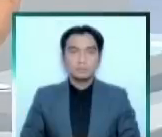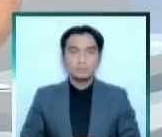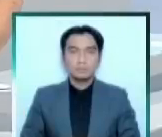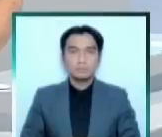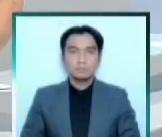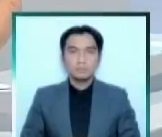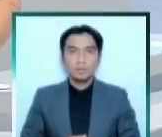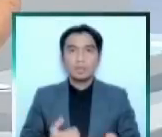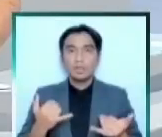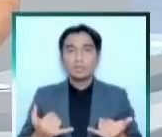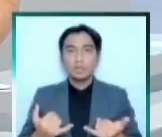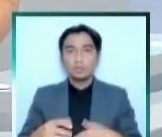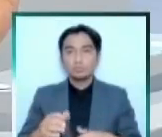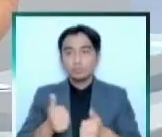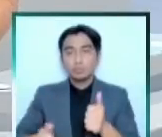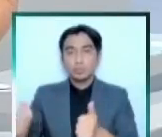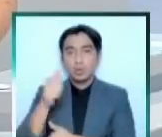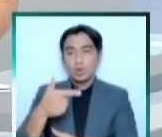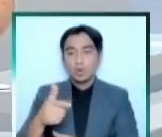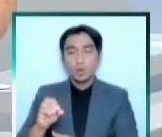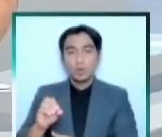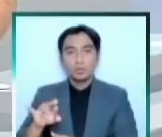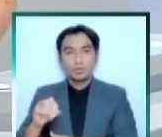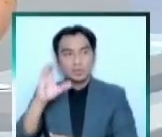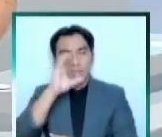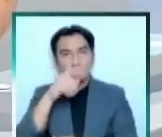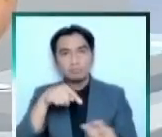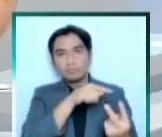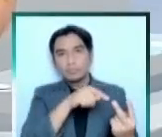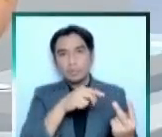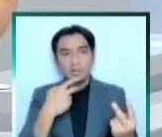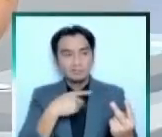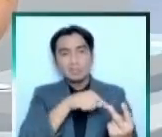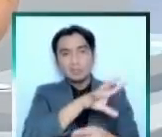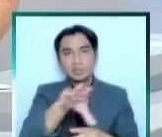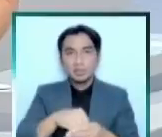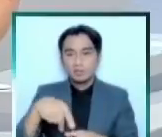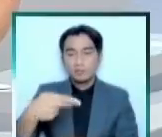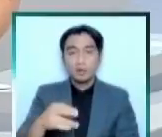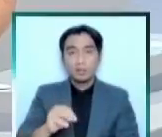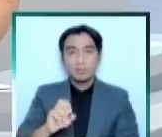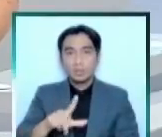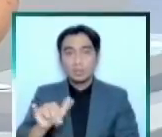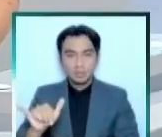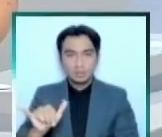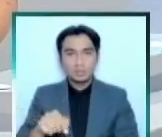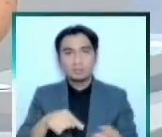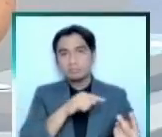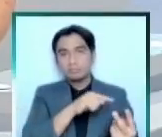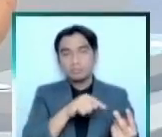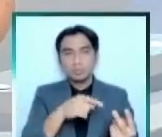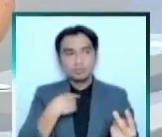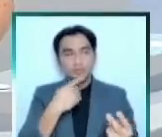Pinapahanap ni Senator Richard Gordon ang 2 personalidad na umano'y may kaugnayan sa Pharmally Pharmaceuticals Corporation. Mga negosyante raw sila